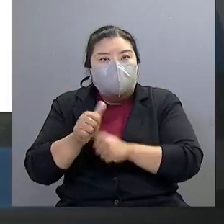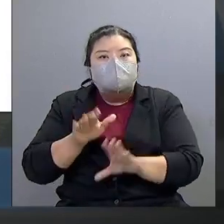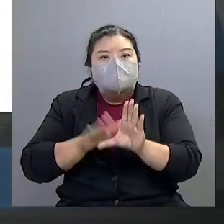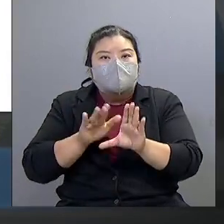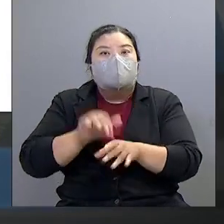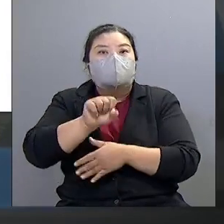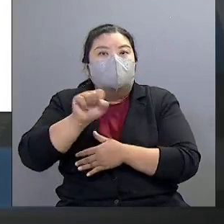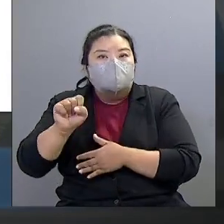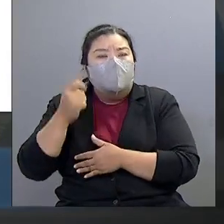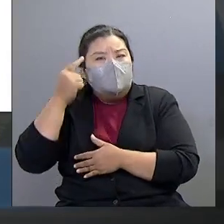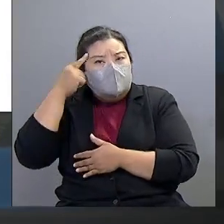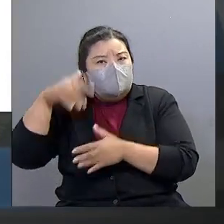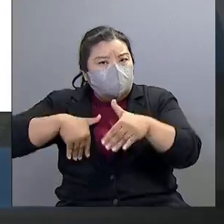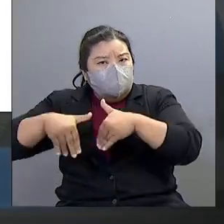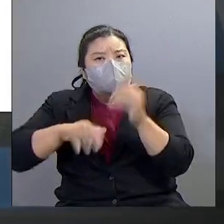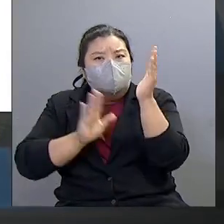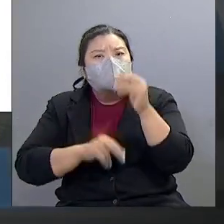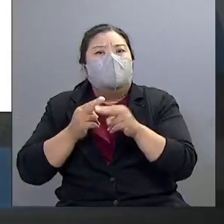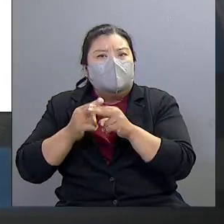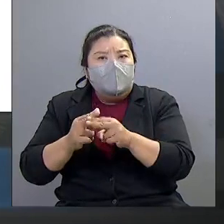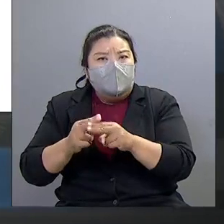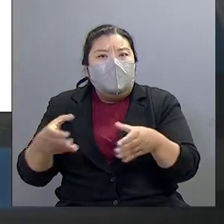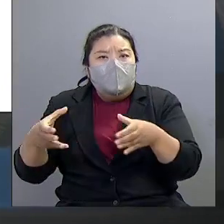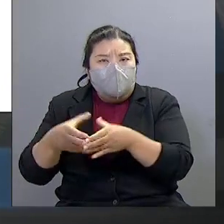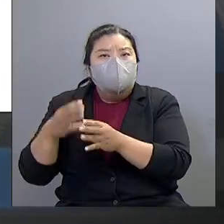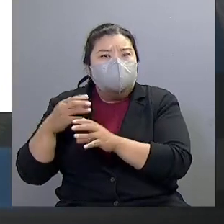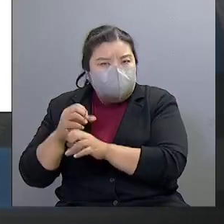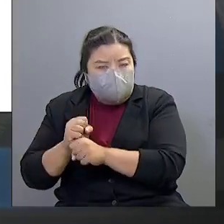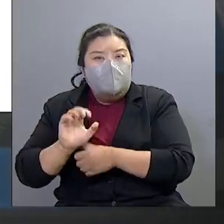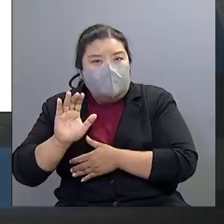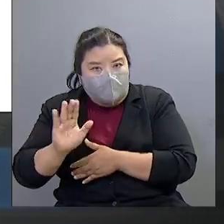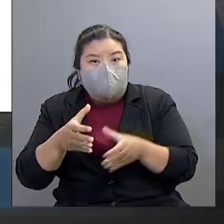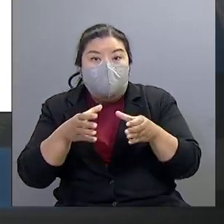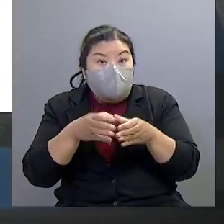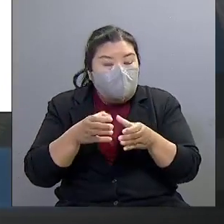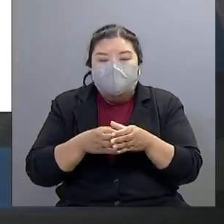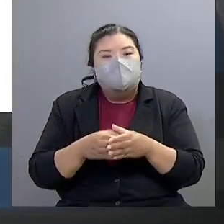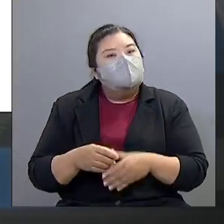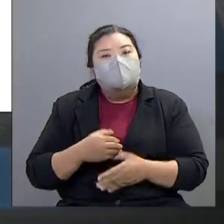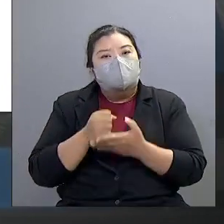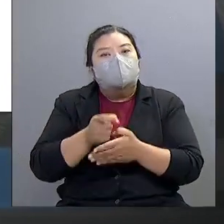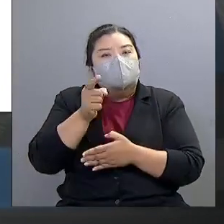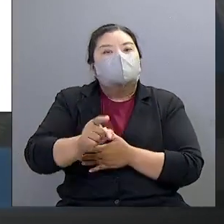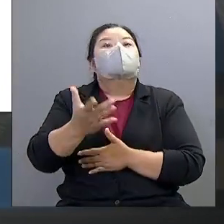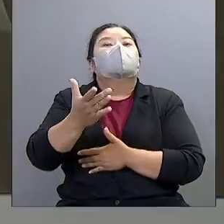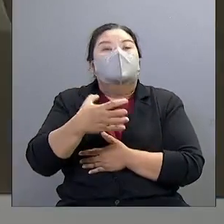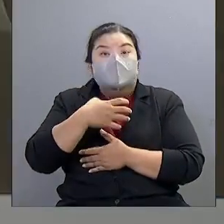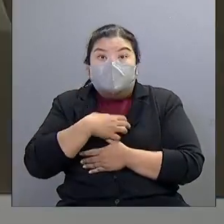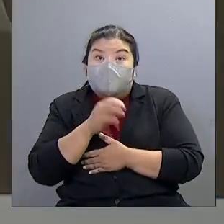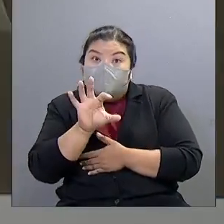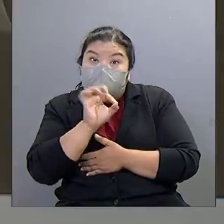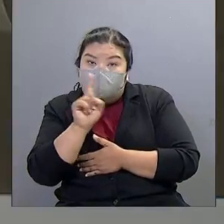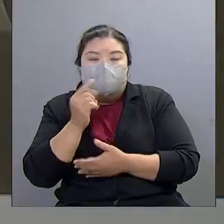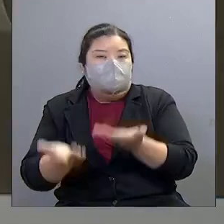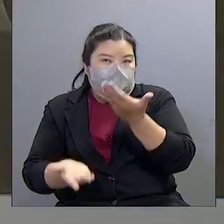นใต้แยกแยะออกระหว่างพรรคที่เป็นสถาบันกับพรรคที่เป็นเฉพาะกิจคนใต้จะเลือกพรรคใครคะนอกจ